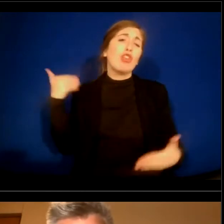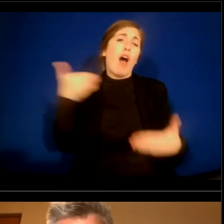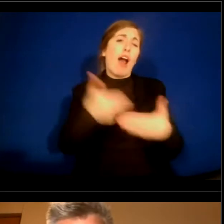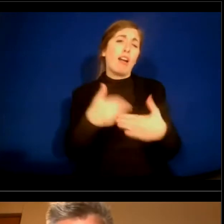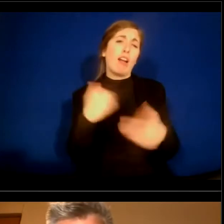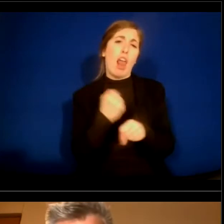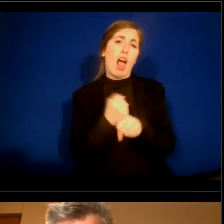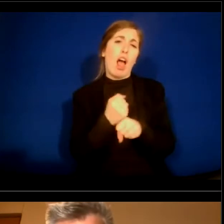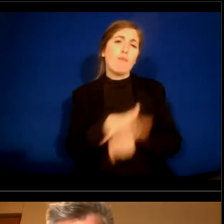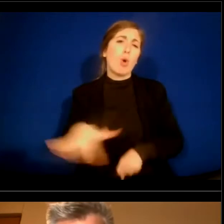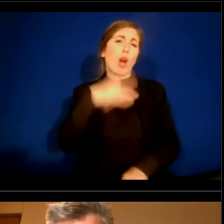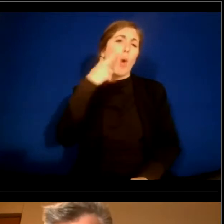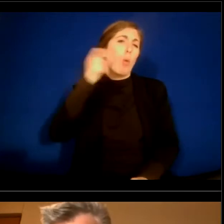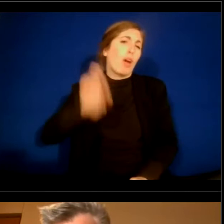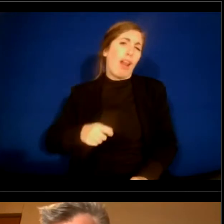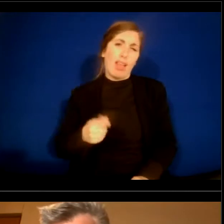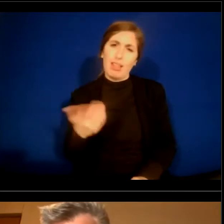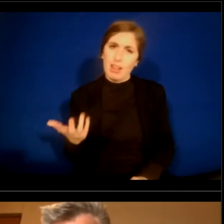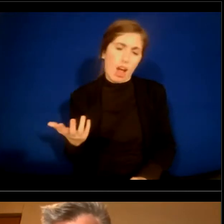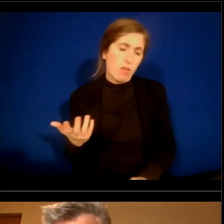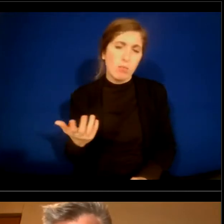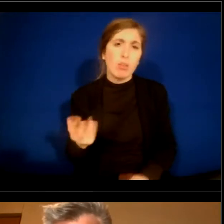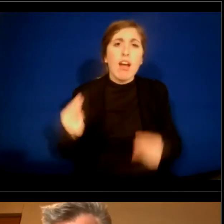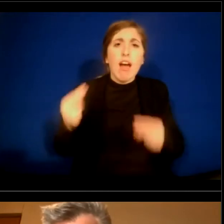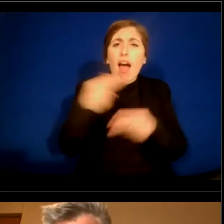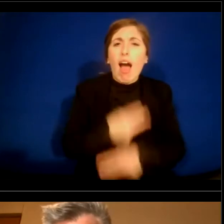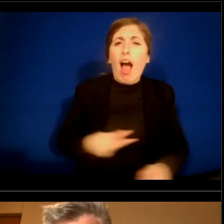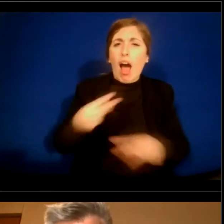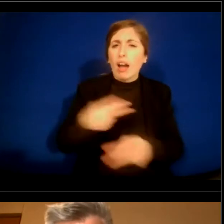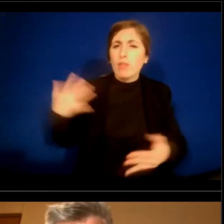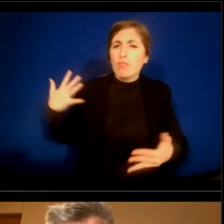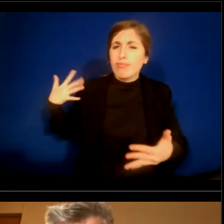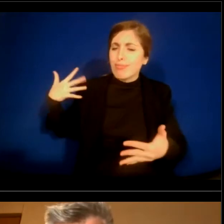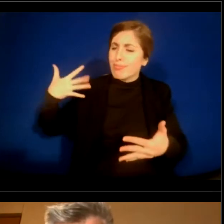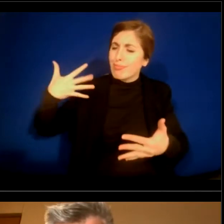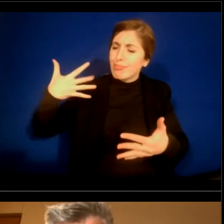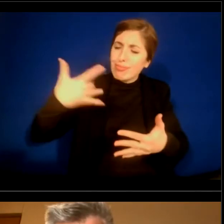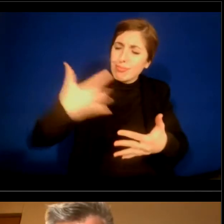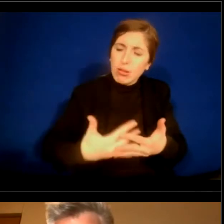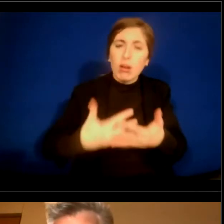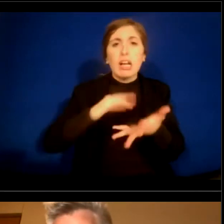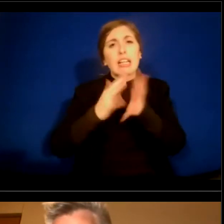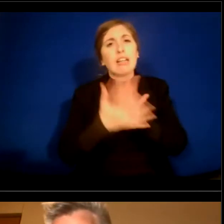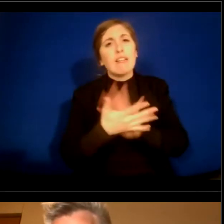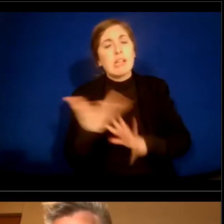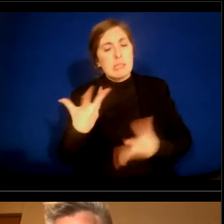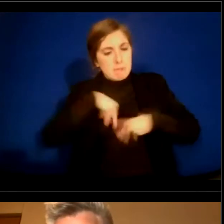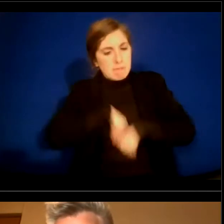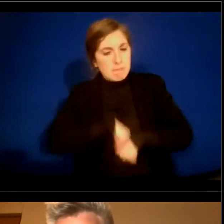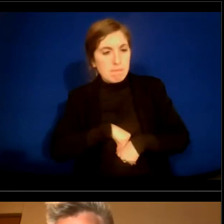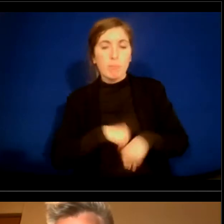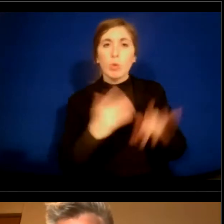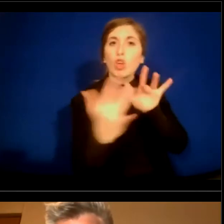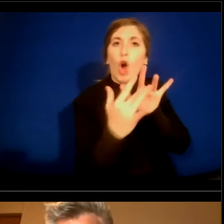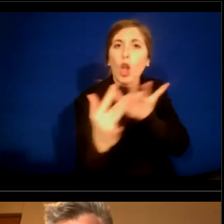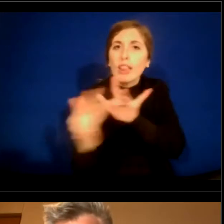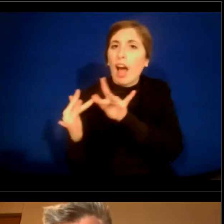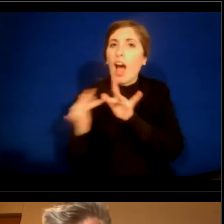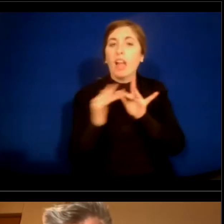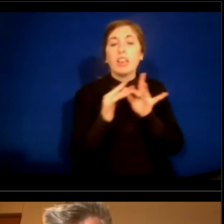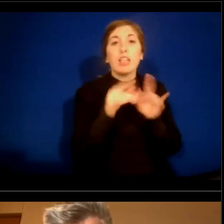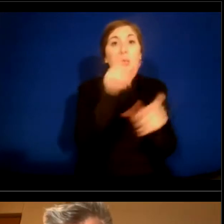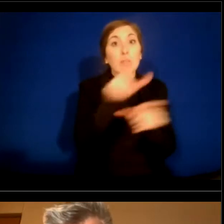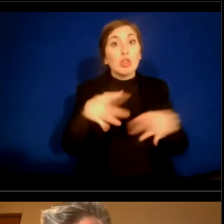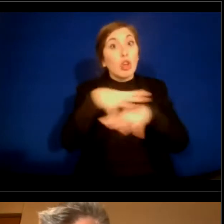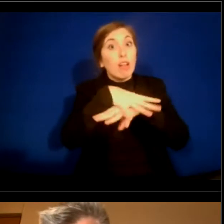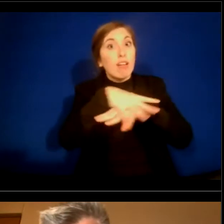anni, insomma, ha maturato la possibilità di intraprendere, molti contatti con una rete di persone che sono.